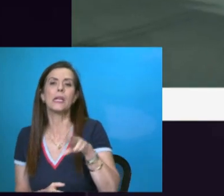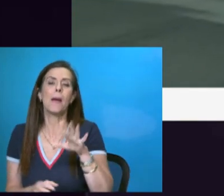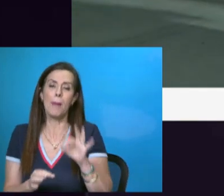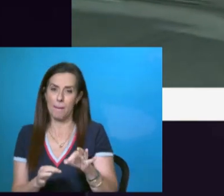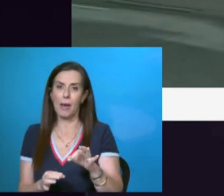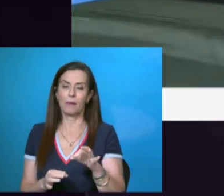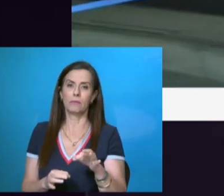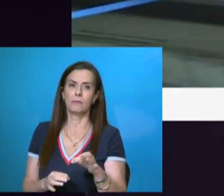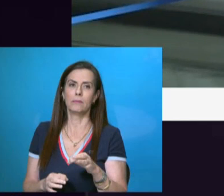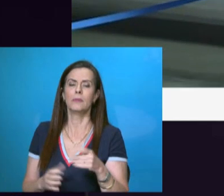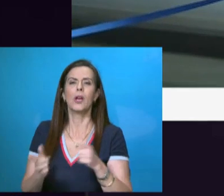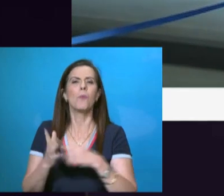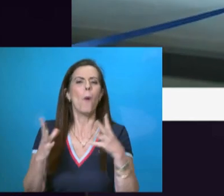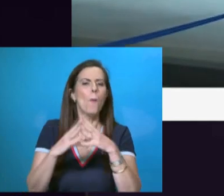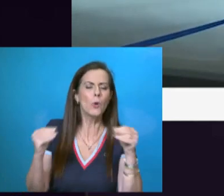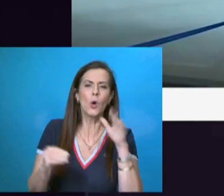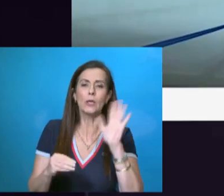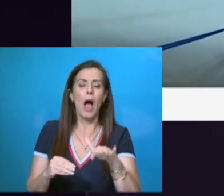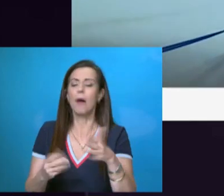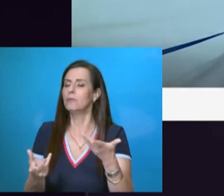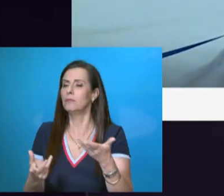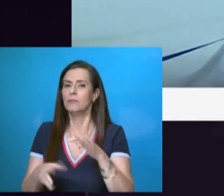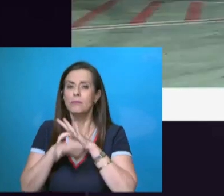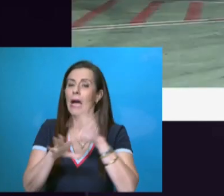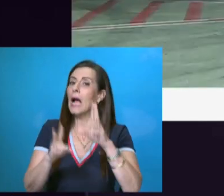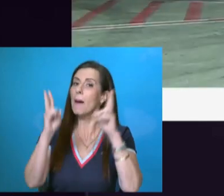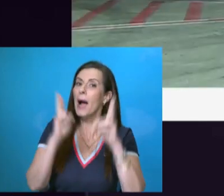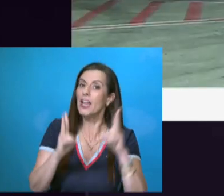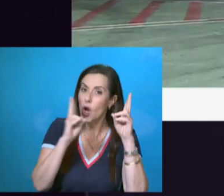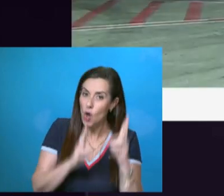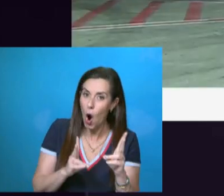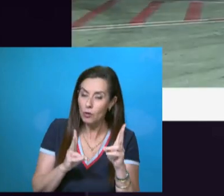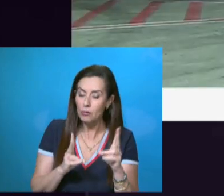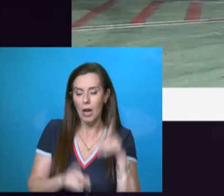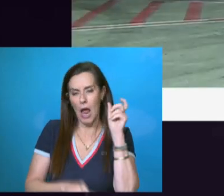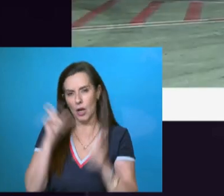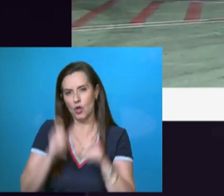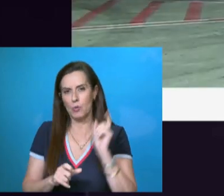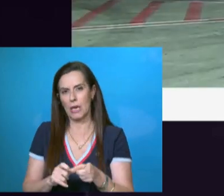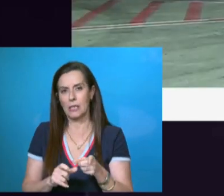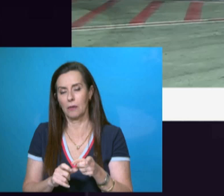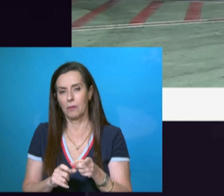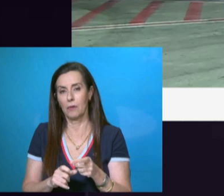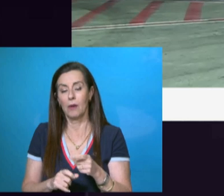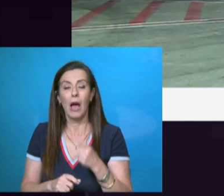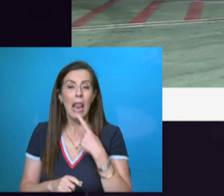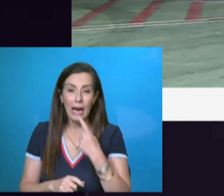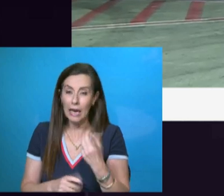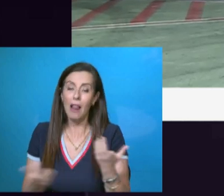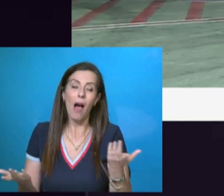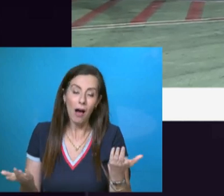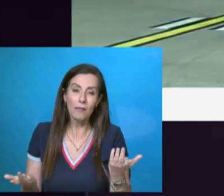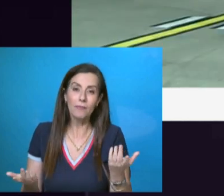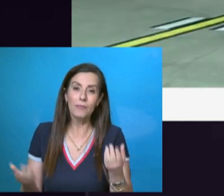של מוניות, גם של העברות, גם של חניות מועדפות לאותם תושבים. להגיד לך שבסופו של דבר הדבר